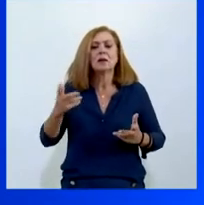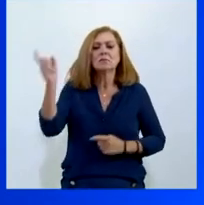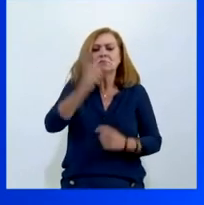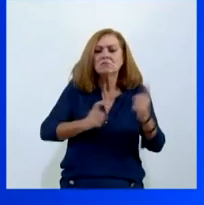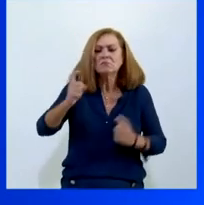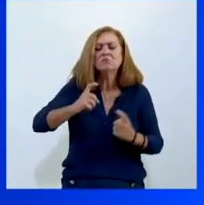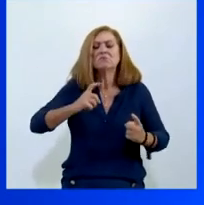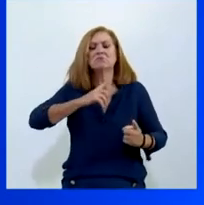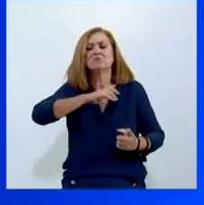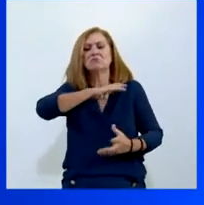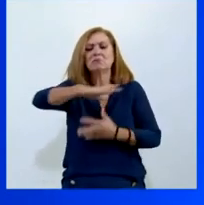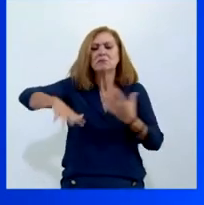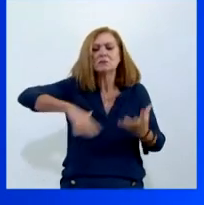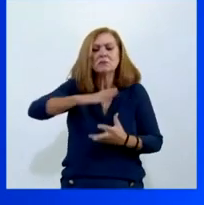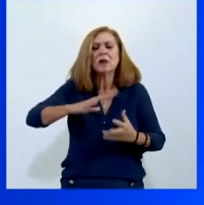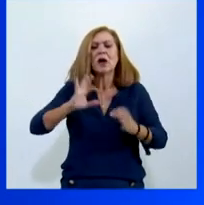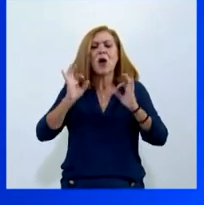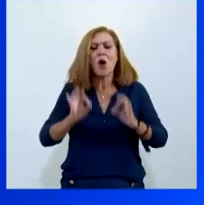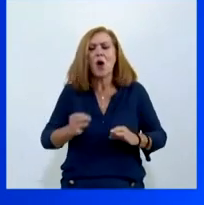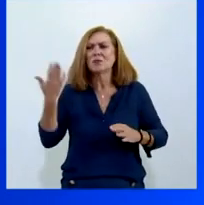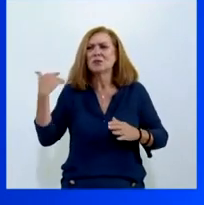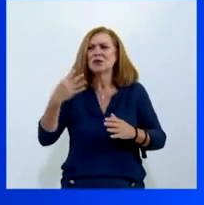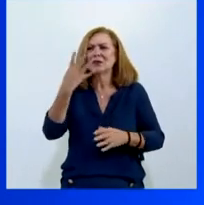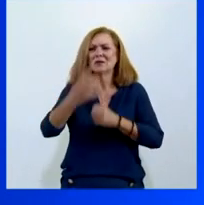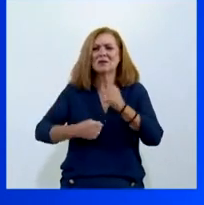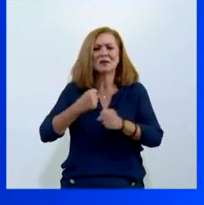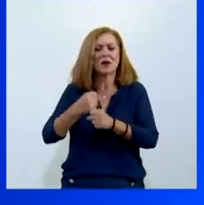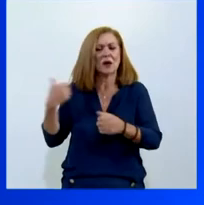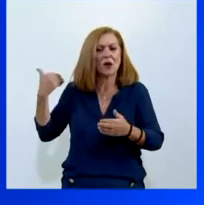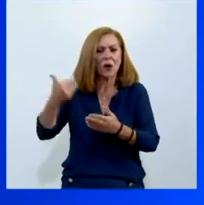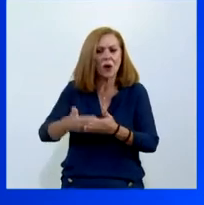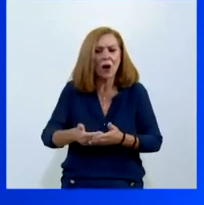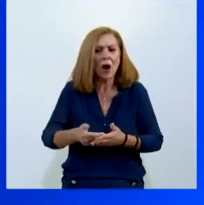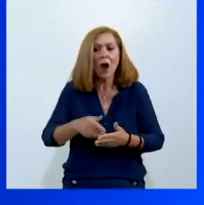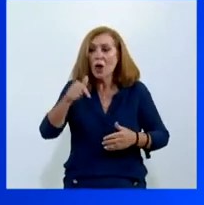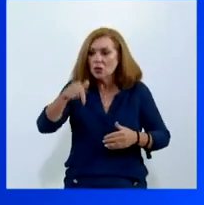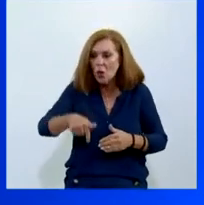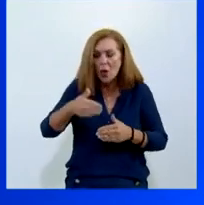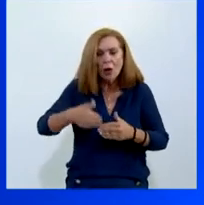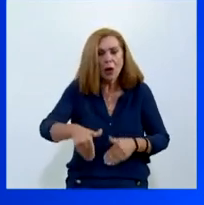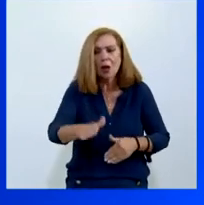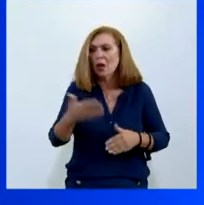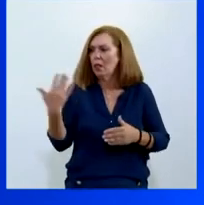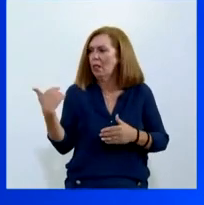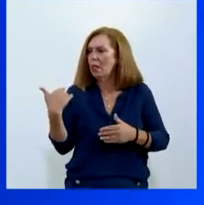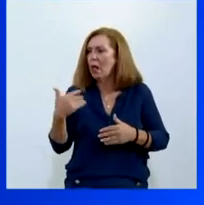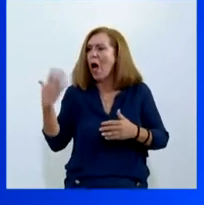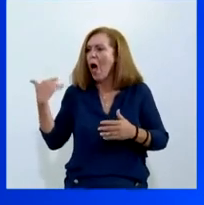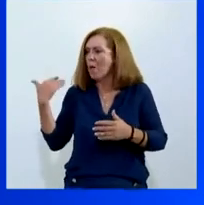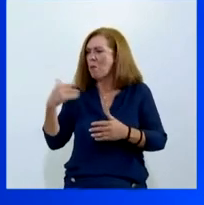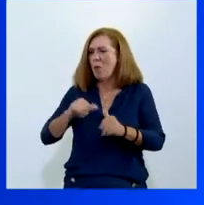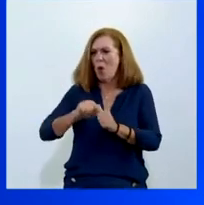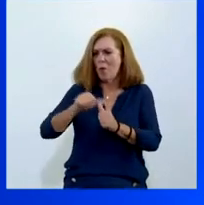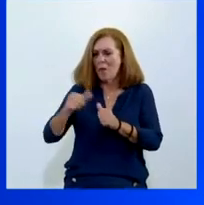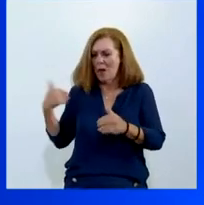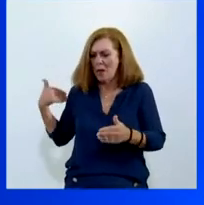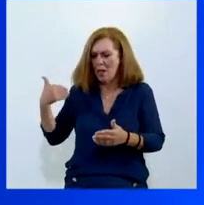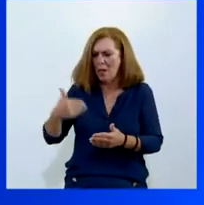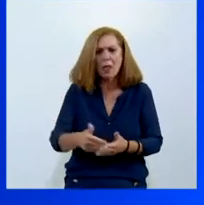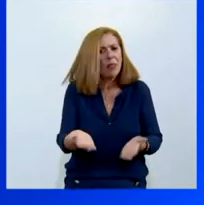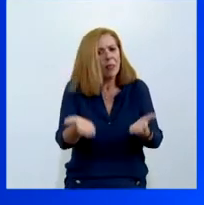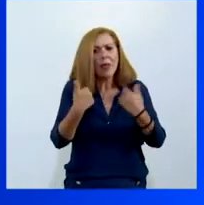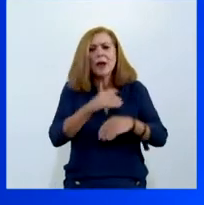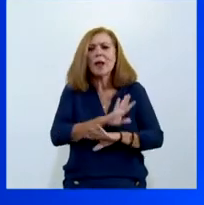οποία βιώσαμε τα τελευταία 4 χρόνια και την οποία δεν βιώνουμε τους τελευταίους μήνες. Τα